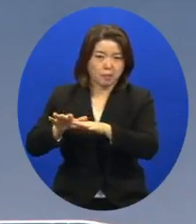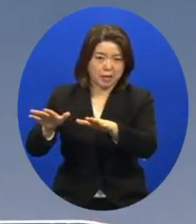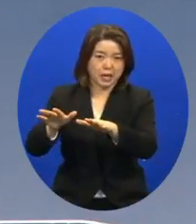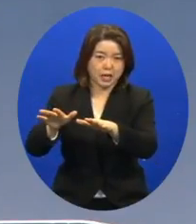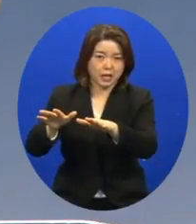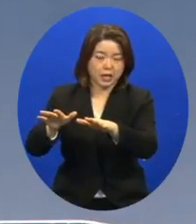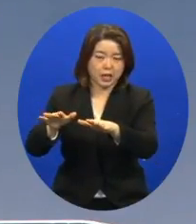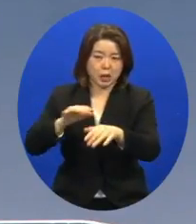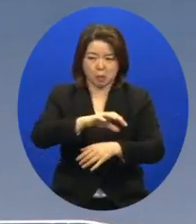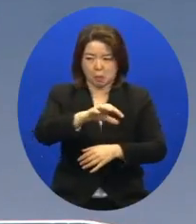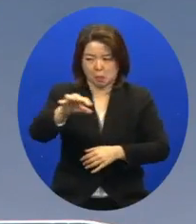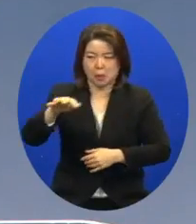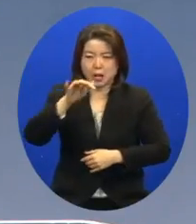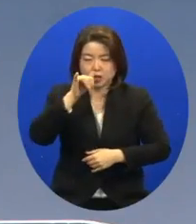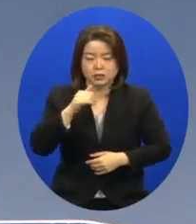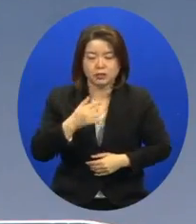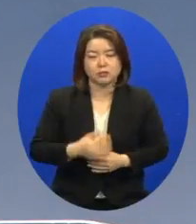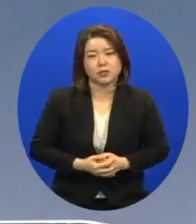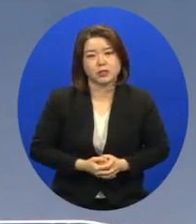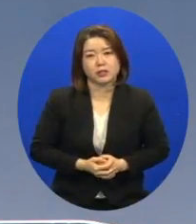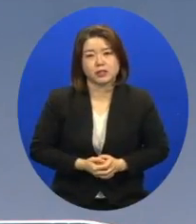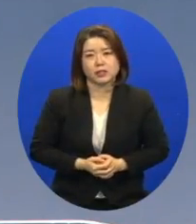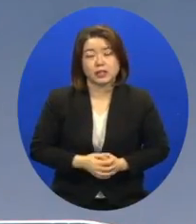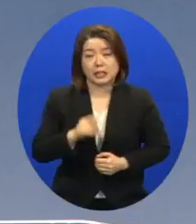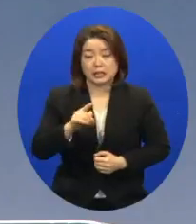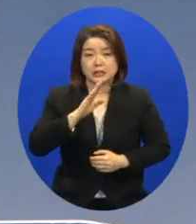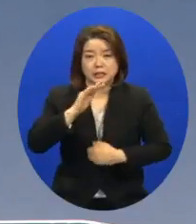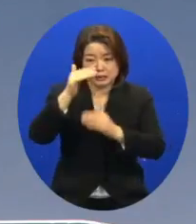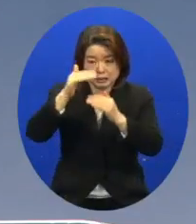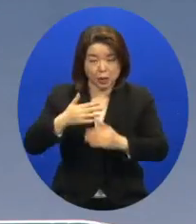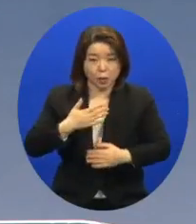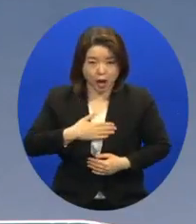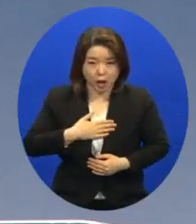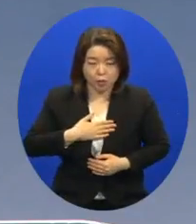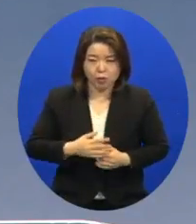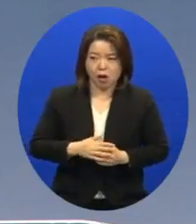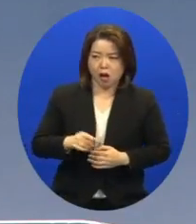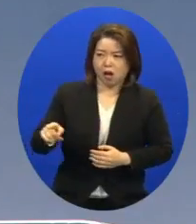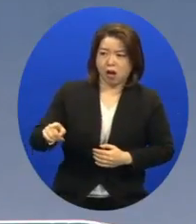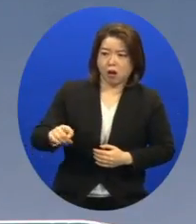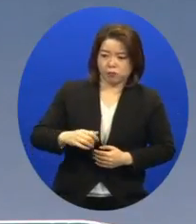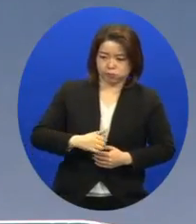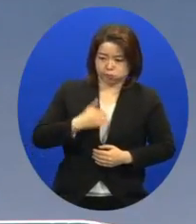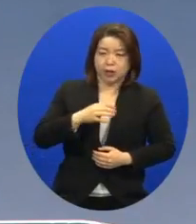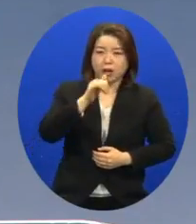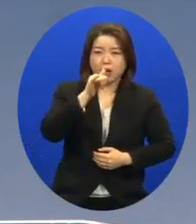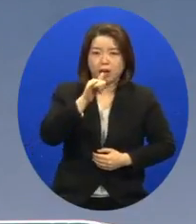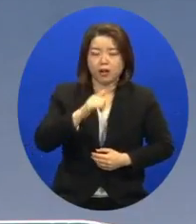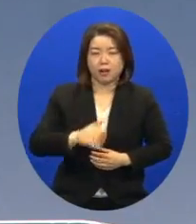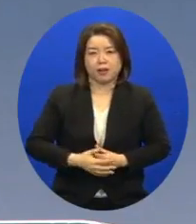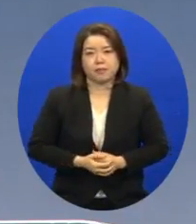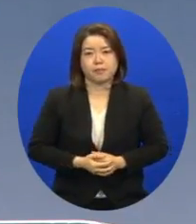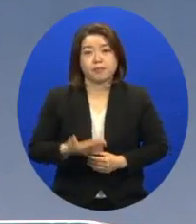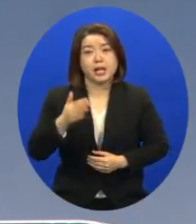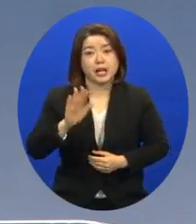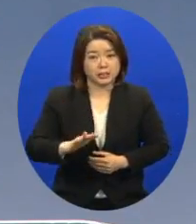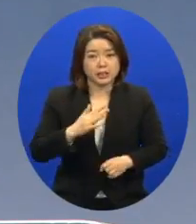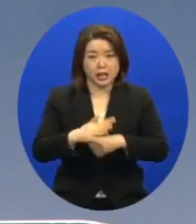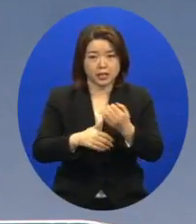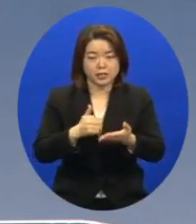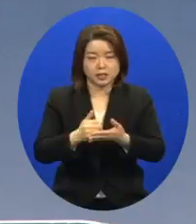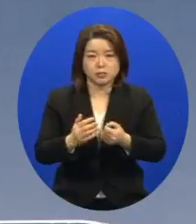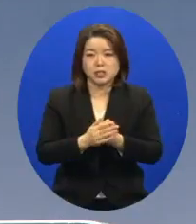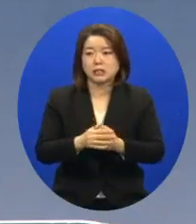거짓 소문이 돌았던 적이 있었습니다 그 사실을 알고 얼마나 화가 났는지 모른다 그런데 하나님께서는